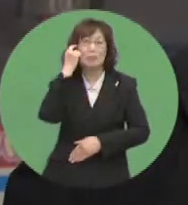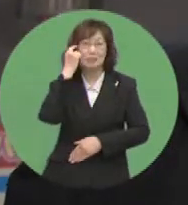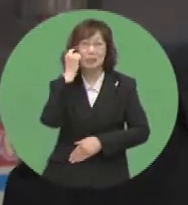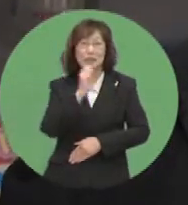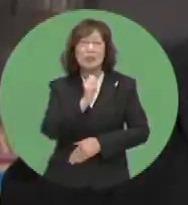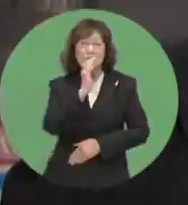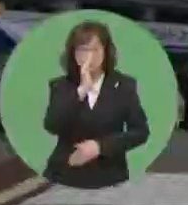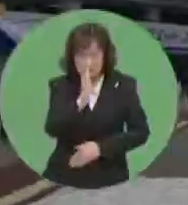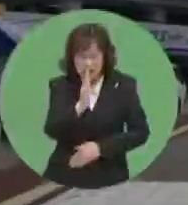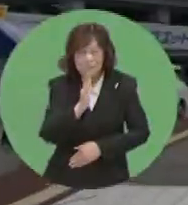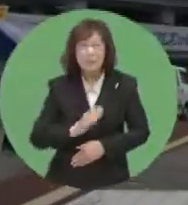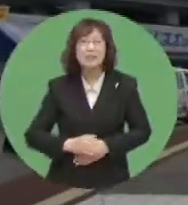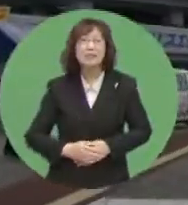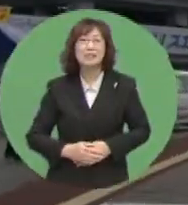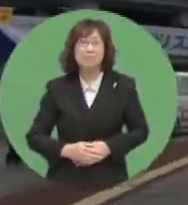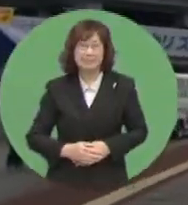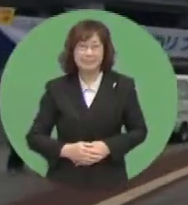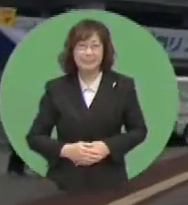しくお願いします。